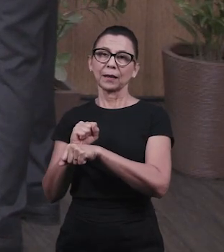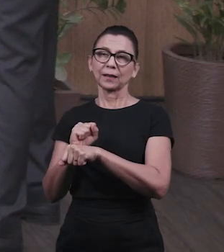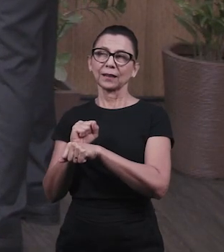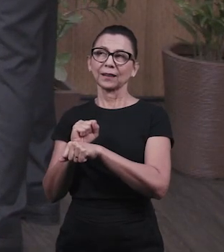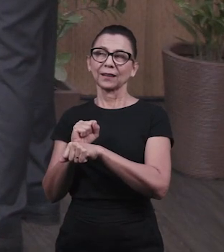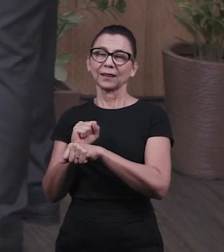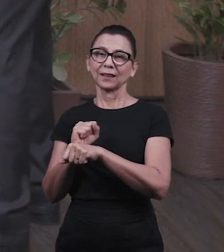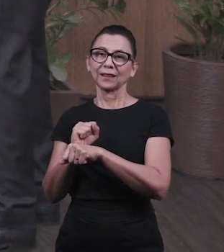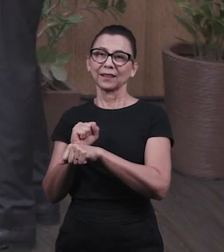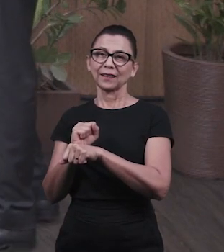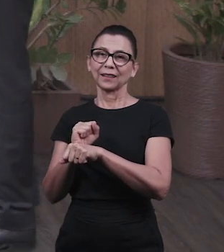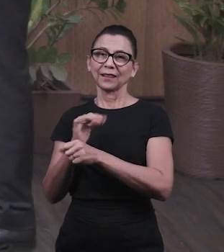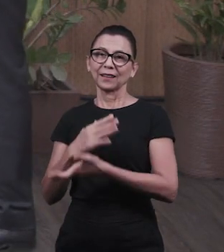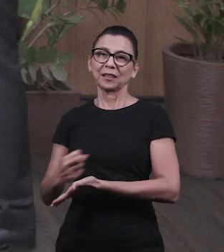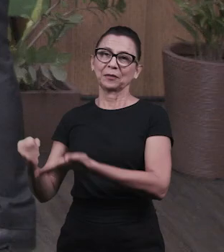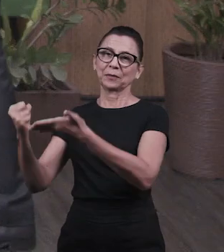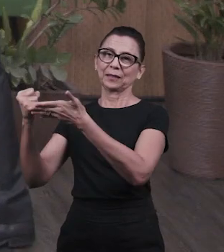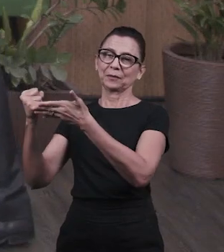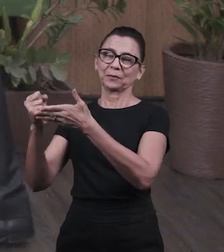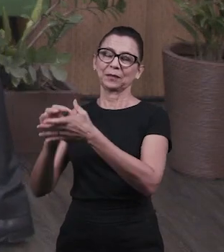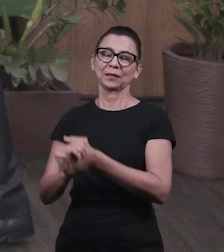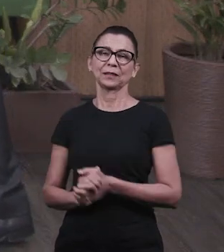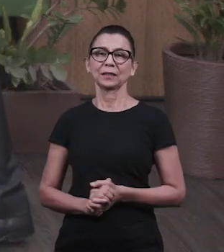глава 19, 7 и 8.